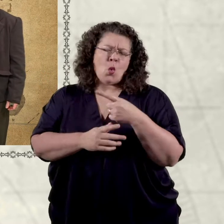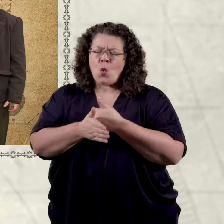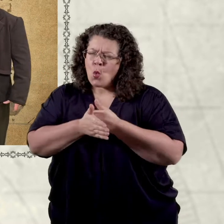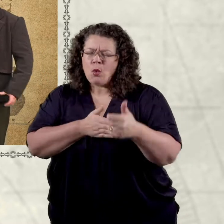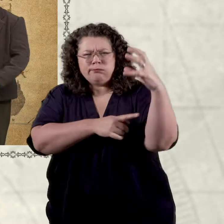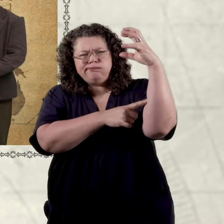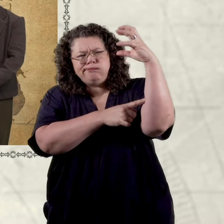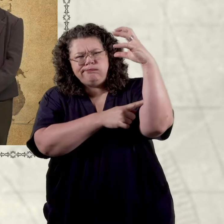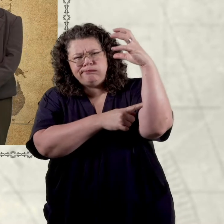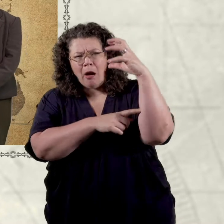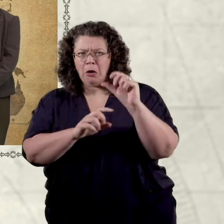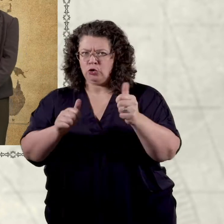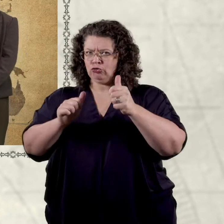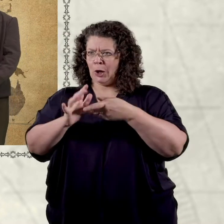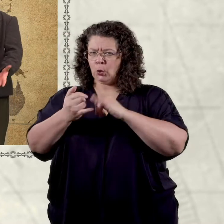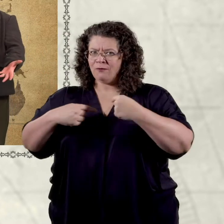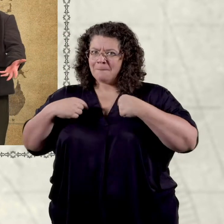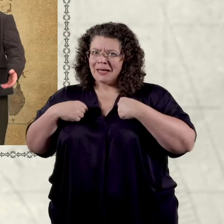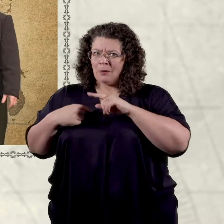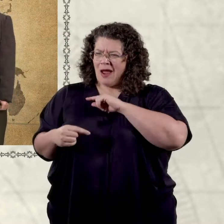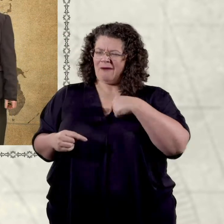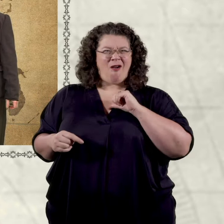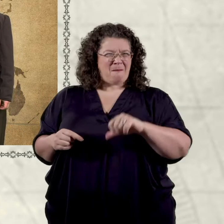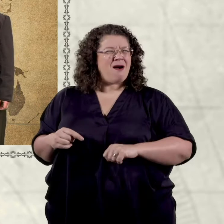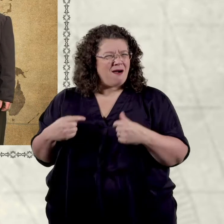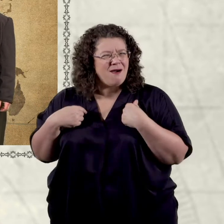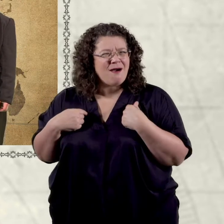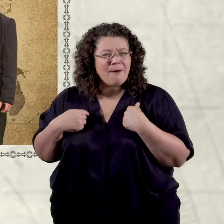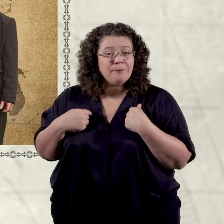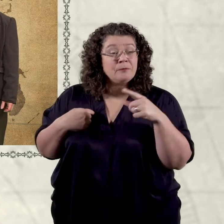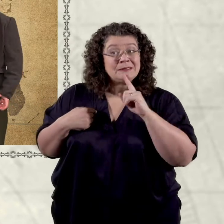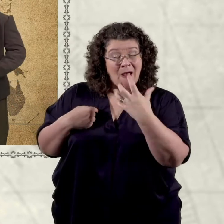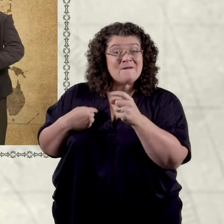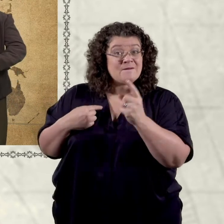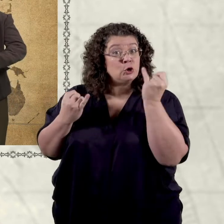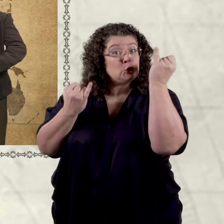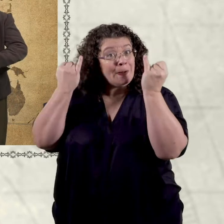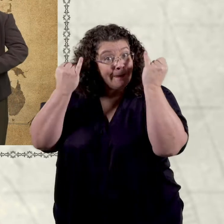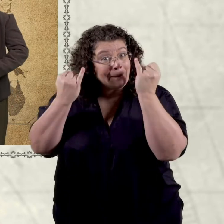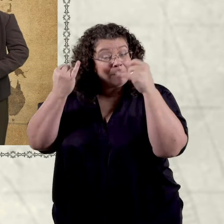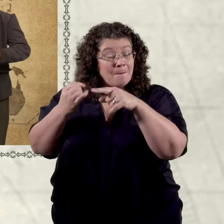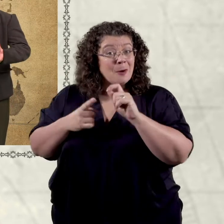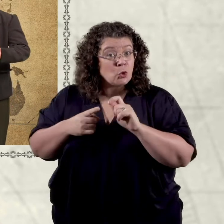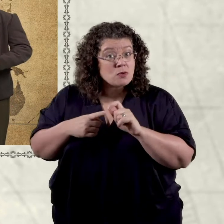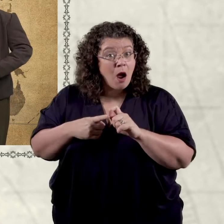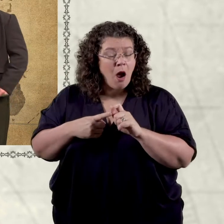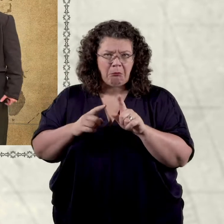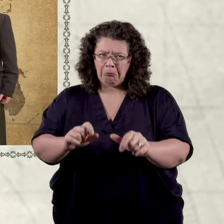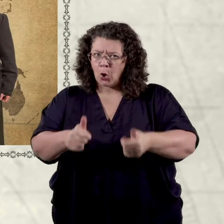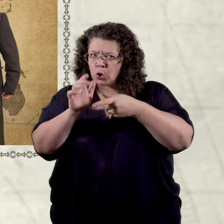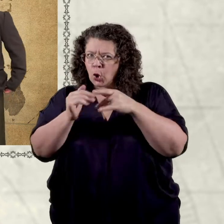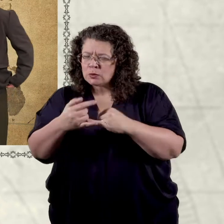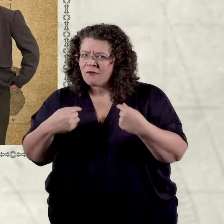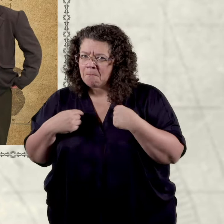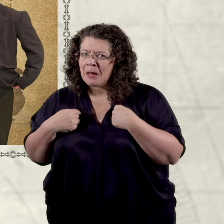gwych i fi fel ffermwr wrth gwrs. A mae yna ddefaid ym Patagonia. Wel, gwych. Allai gneifio'r defaid a gwerthu'r gwlân hwnnw